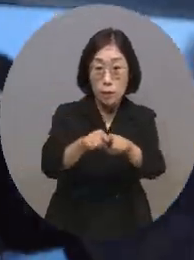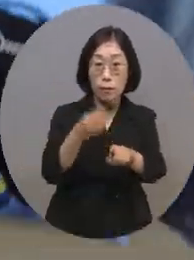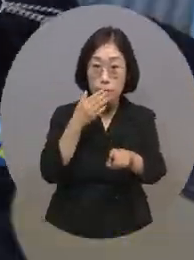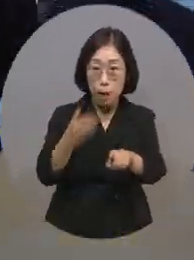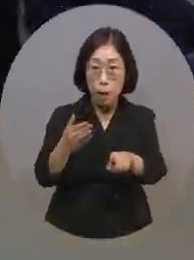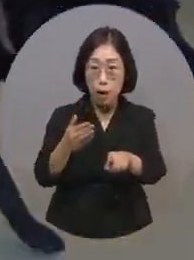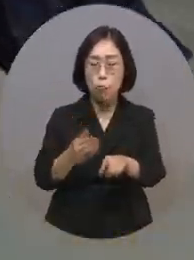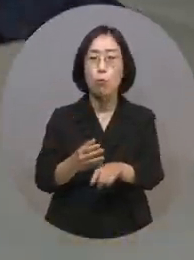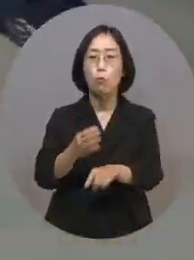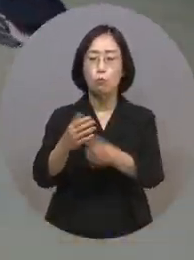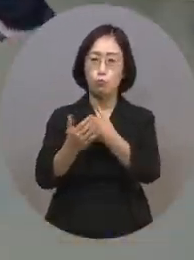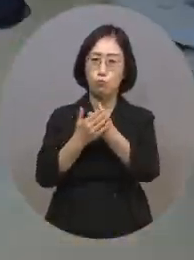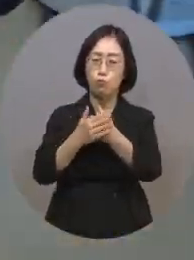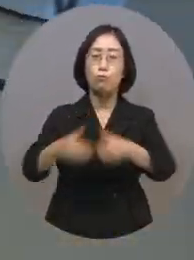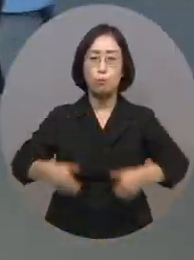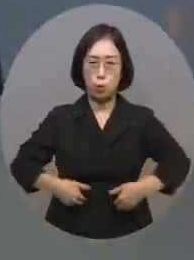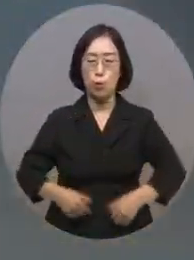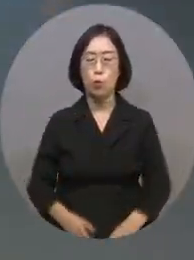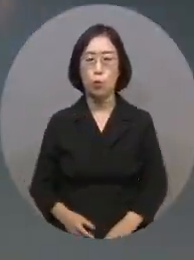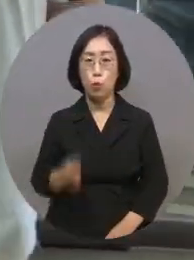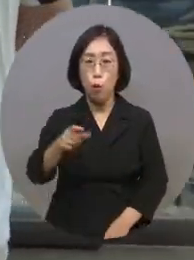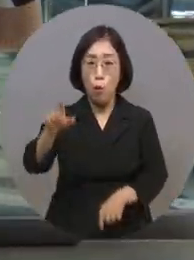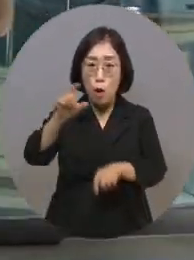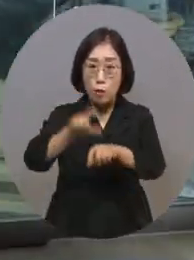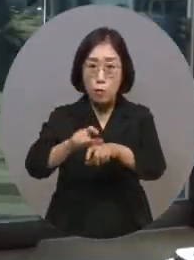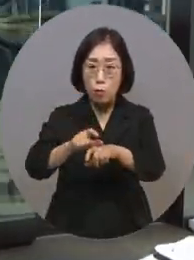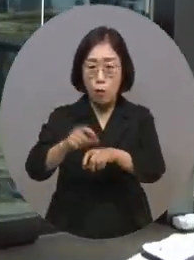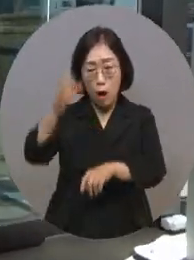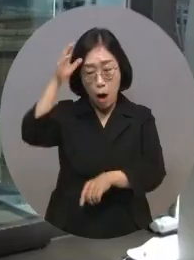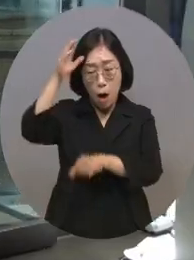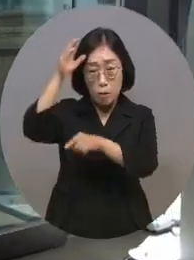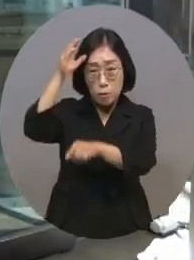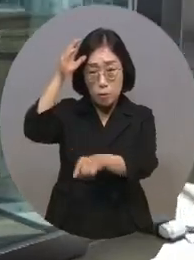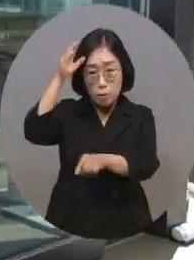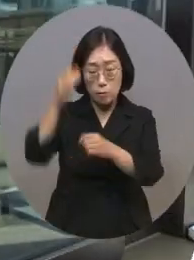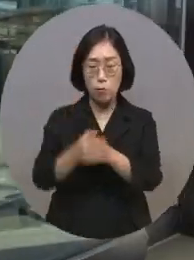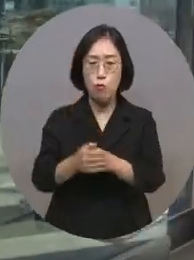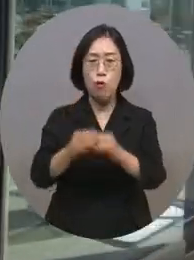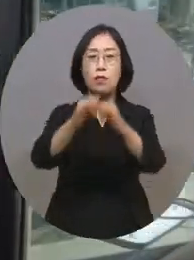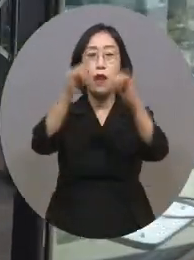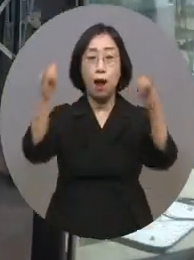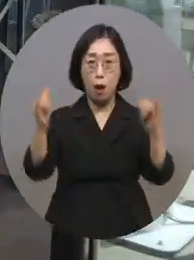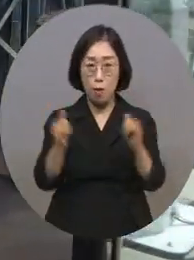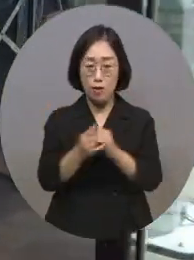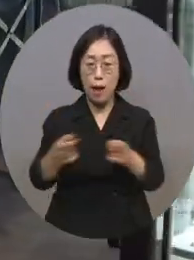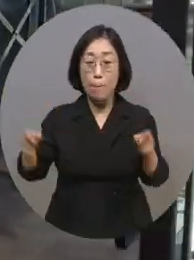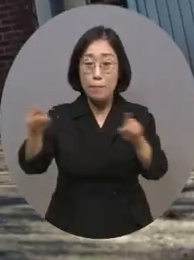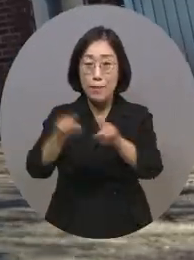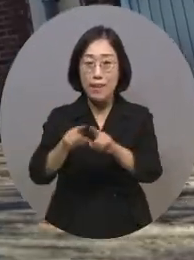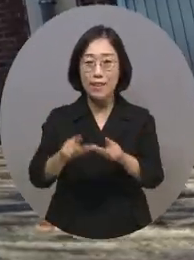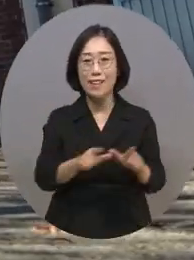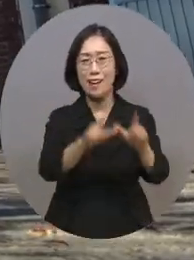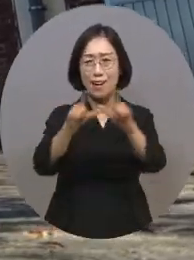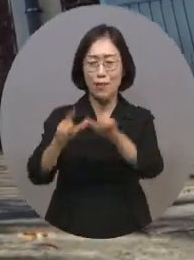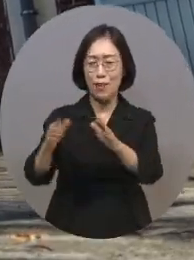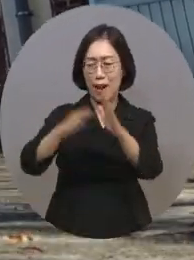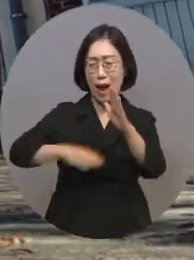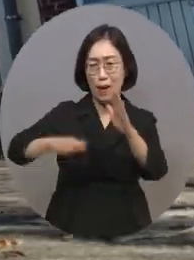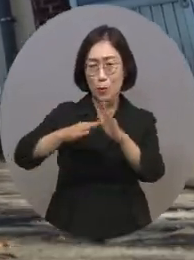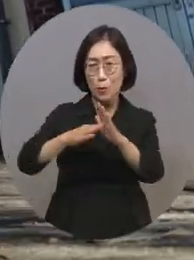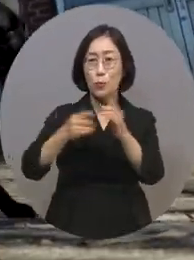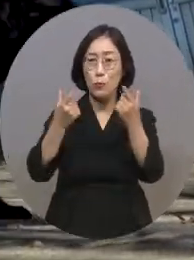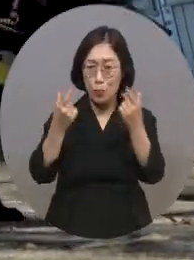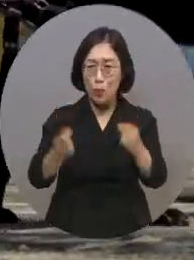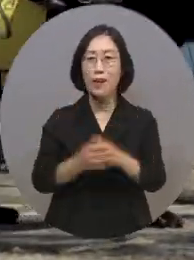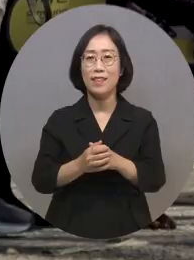강조됩니다. 더불어 안내견은 단순히 도구적 의미를 넘어 우리 사회에서 함께 살아가고 있는 가족으로서